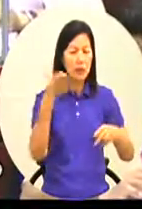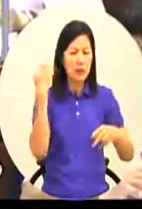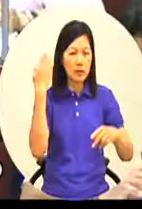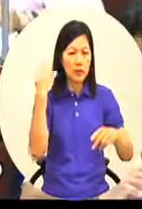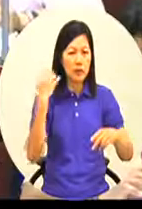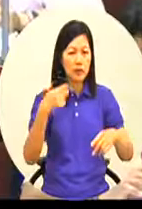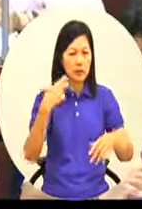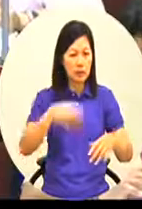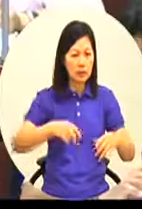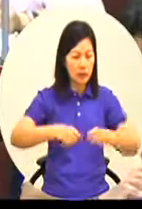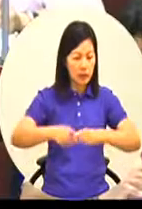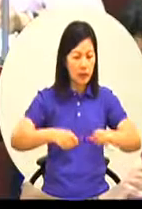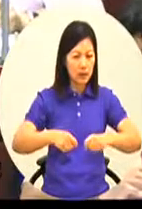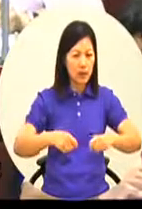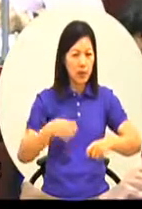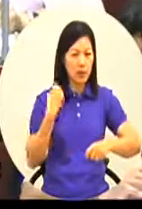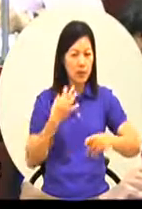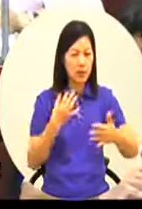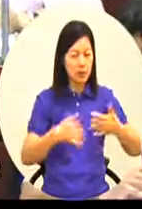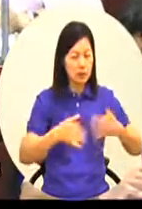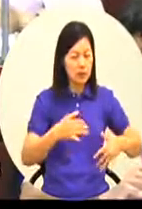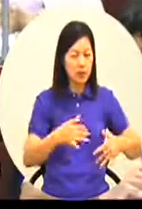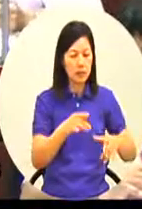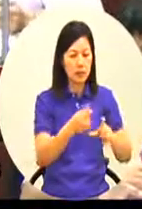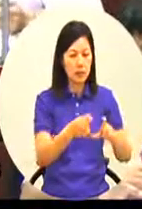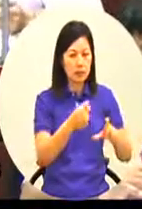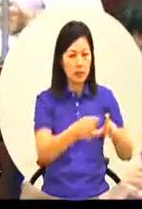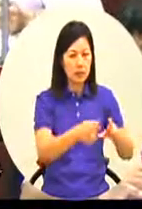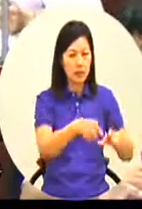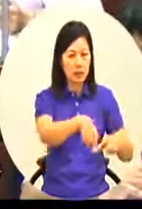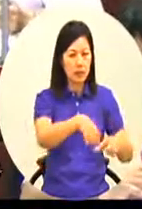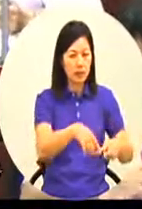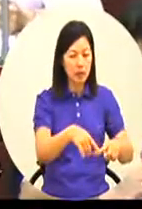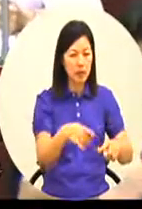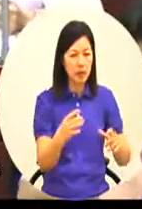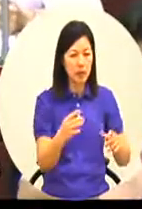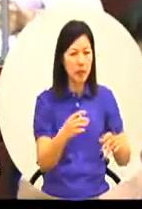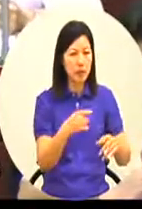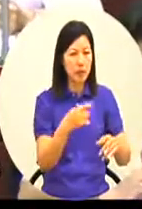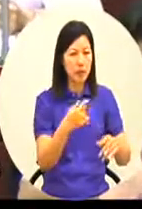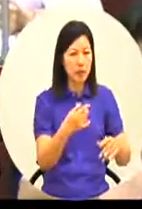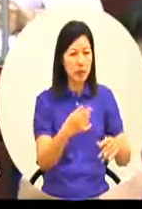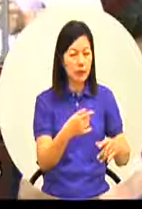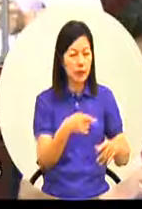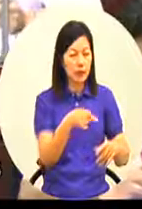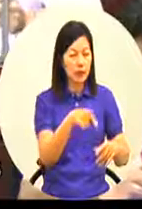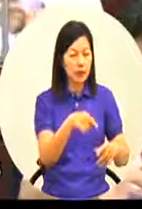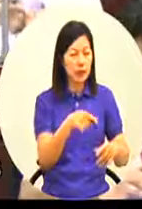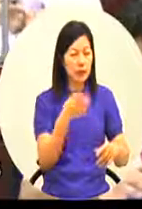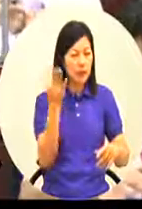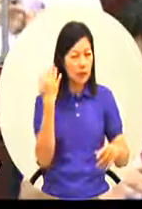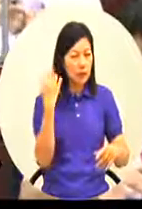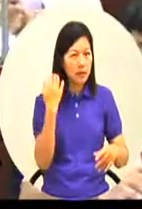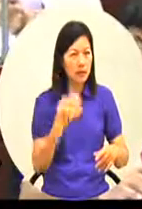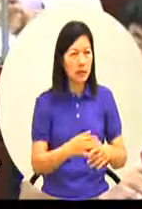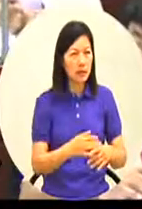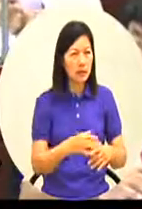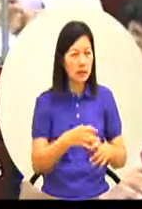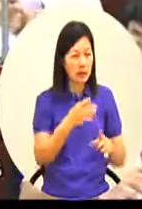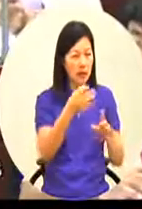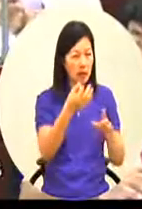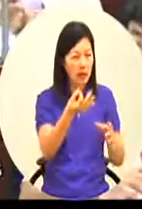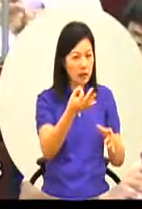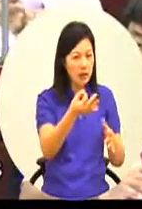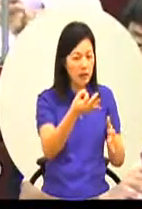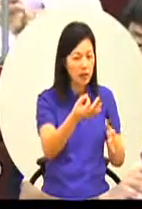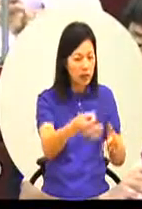了以后，那边的新兴地区也都是蛮多的，啊，因为过去的那个基这个 底啊，就基期呢它都很低啊，所以这次